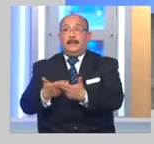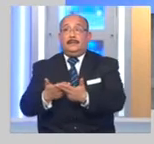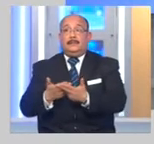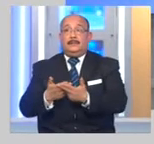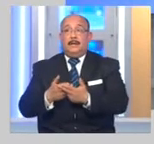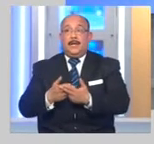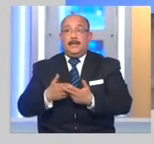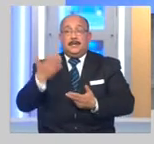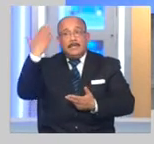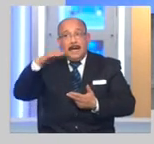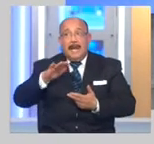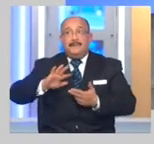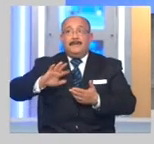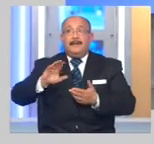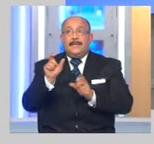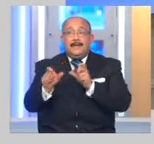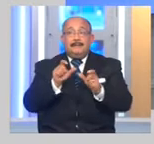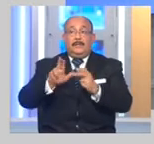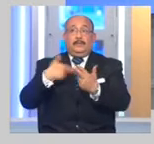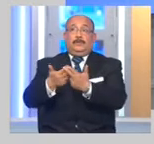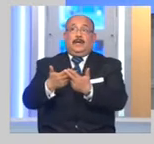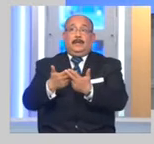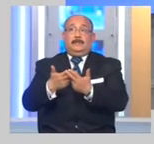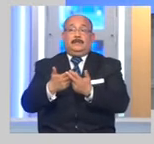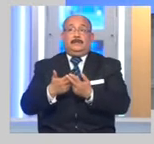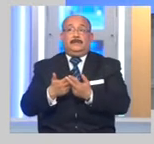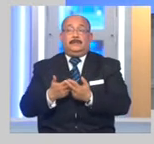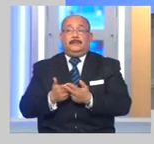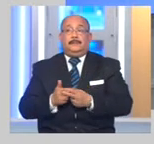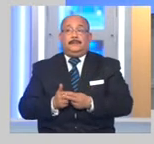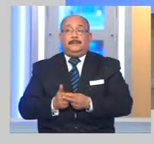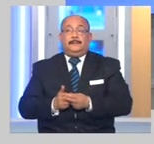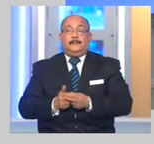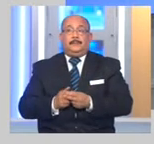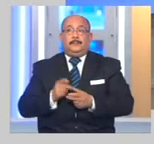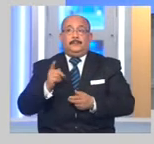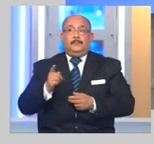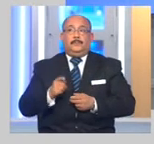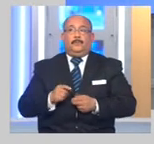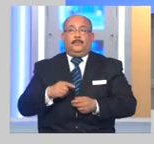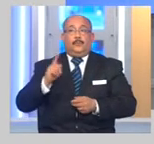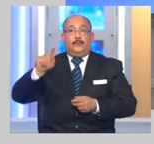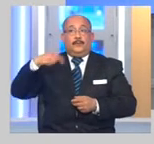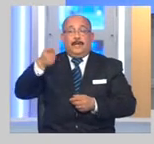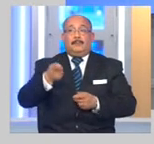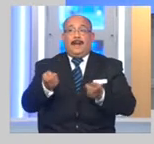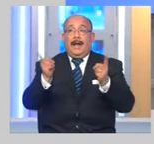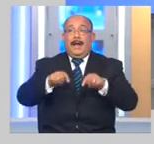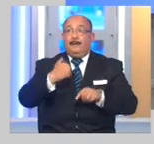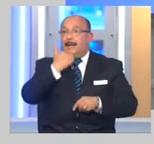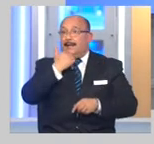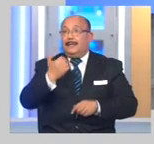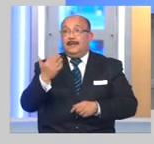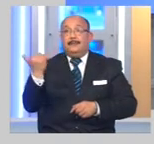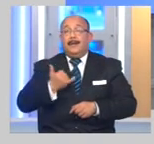المحددات الأولى للحياة البشرية الكريمة التي معروفة باسم عنوان كبير هو تنمية بشرية، يفوق 6 أو 7 مرات ما